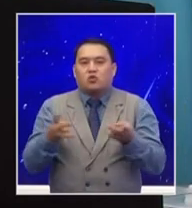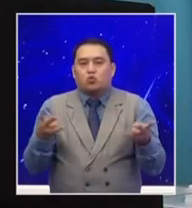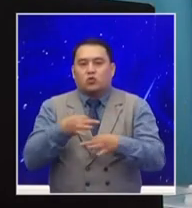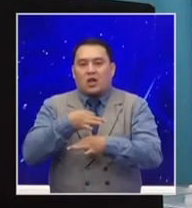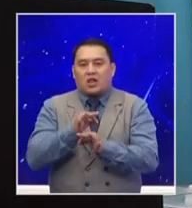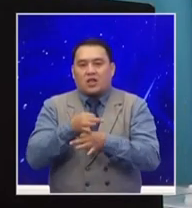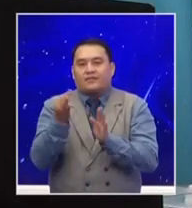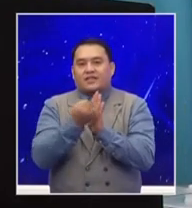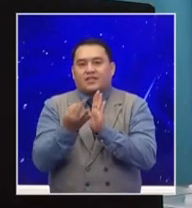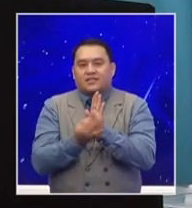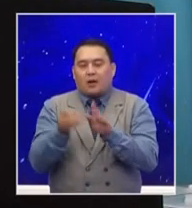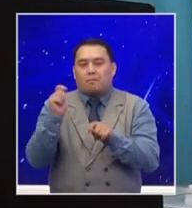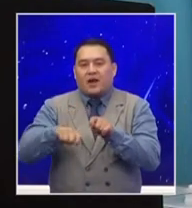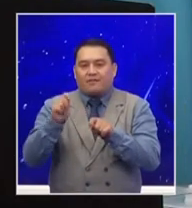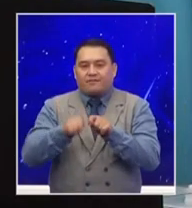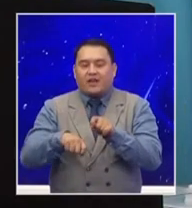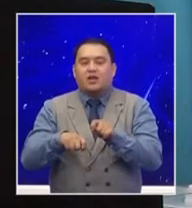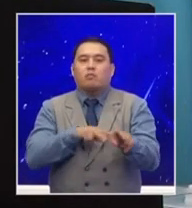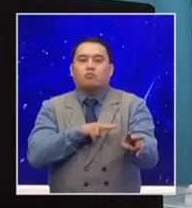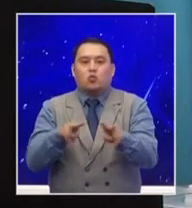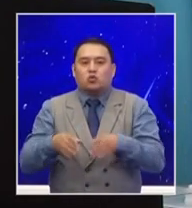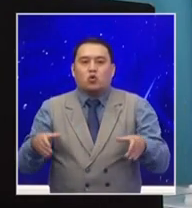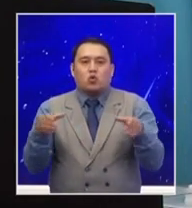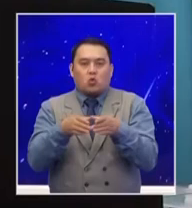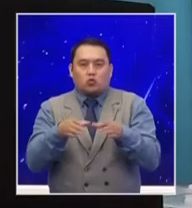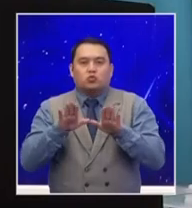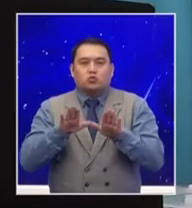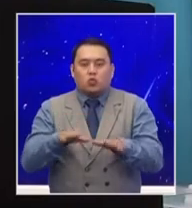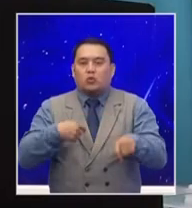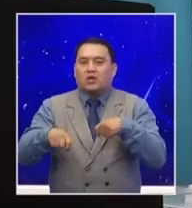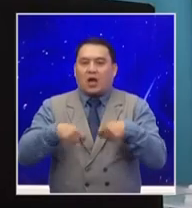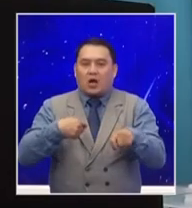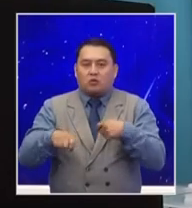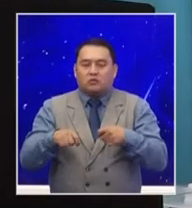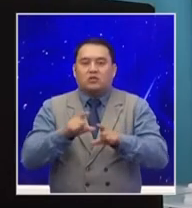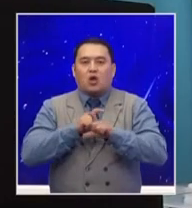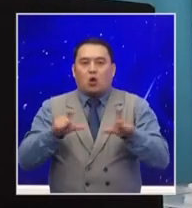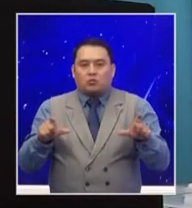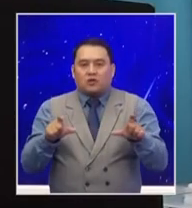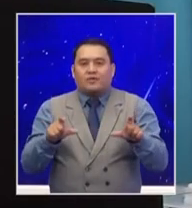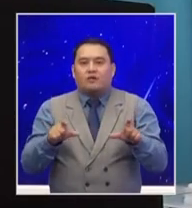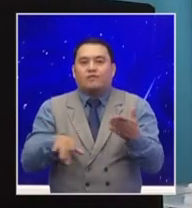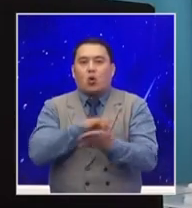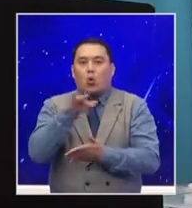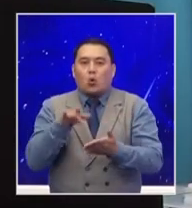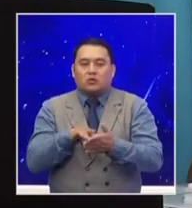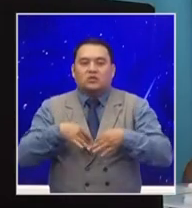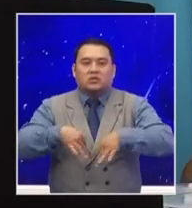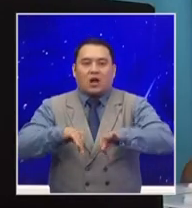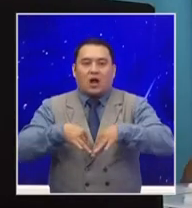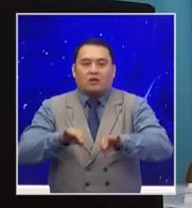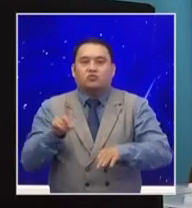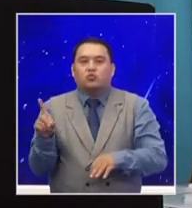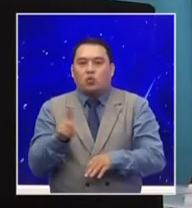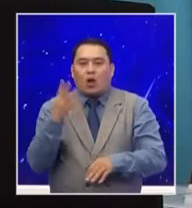лабораторное ПЦР-тестирование, усилить работу мониторинговых групп. И не только в торговых точках и заведениях общепита, но и в городском транспорте.